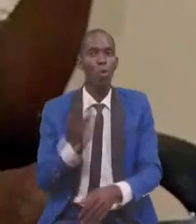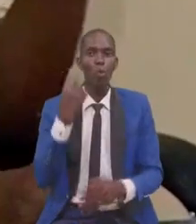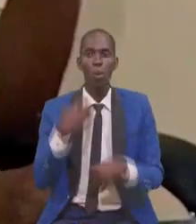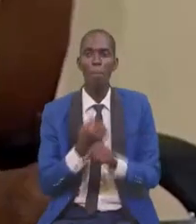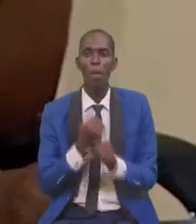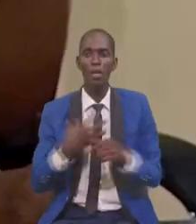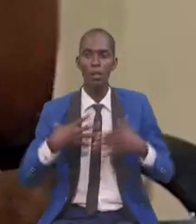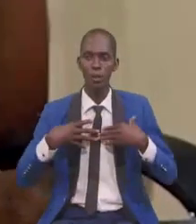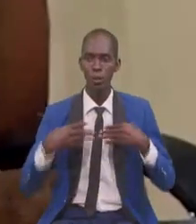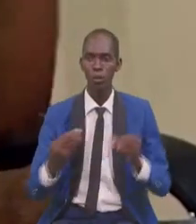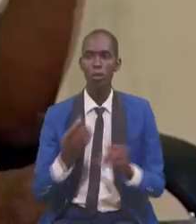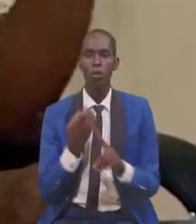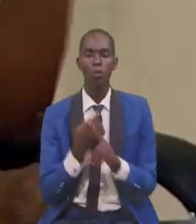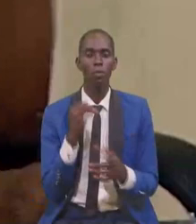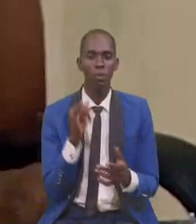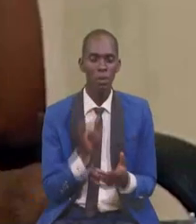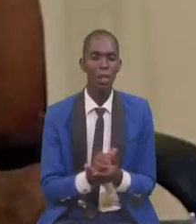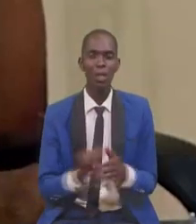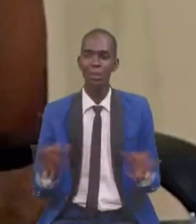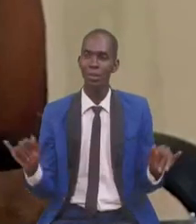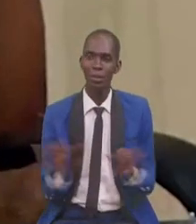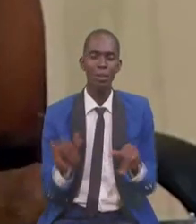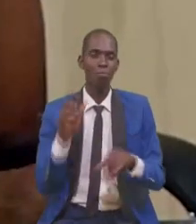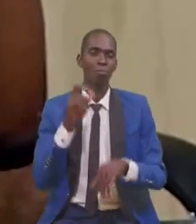fut guérie.